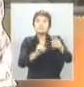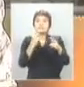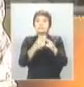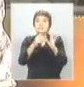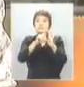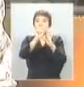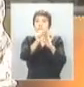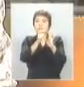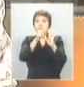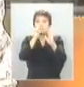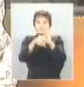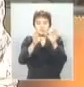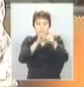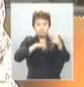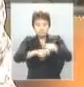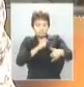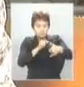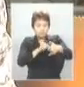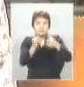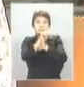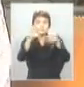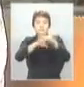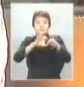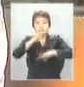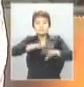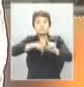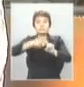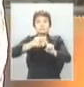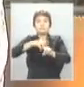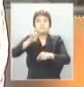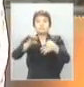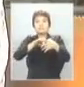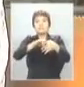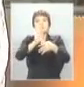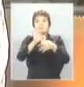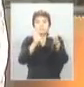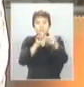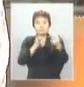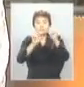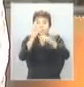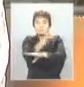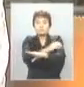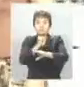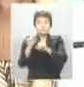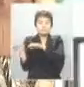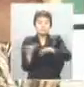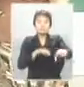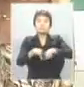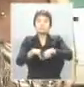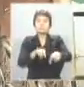เชื่อว่าการเลือกตั้งนั้นน่าจะเป็นต้นเดือนกรกฎาคมหลังจากประเมินสถานการณ์การเมืองและความพร้อมในการจัดการเลือกตั้งค่ะ